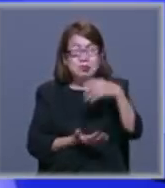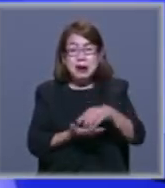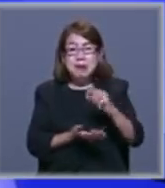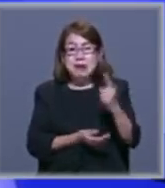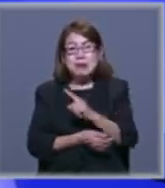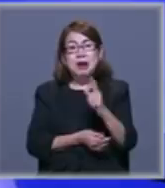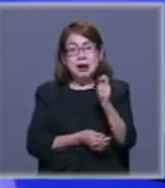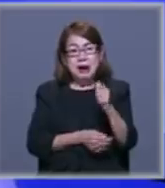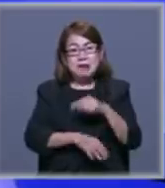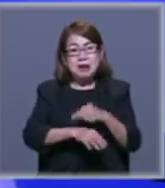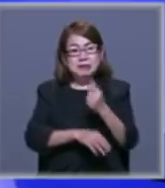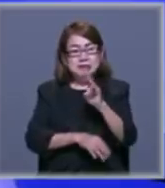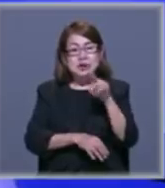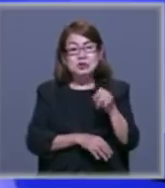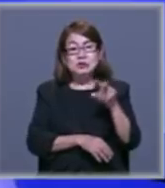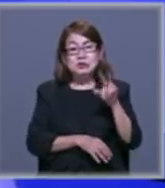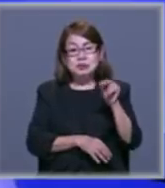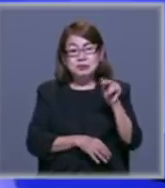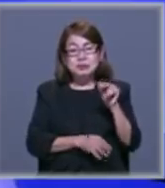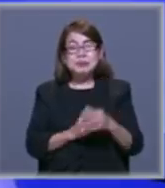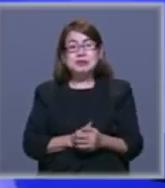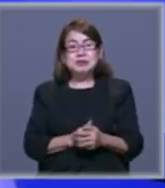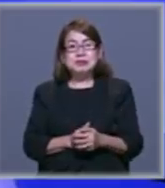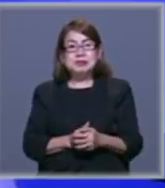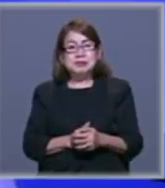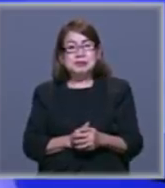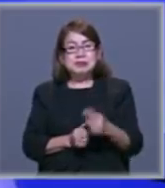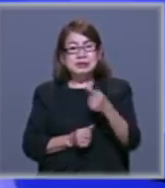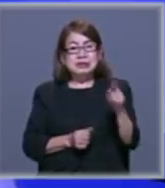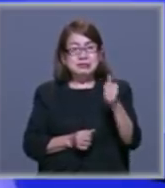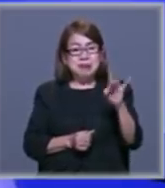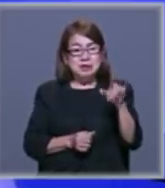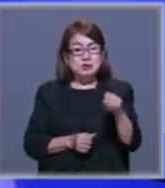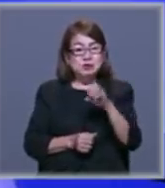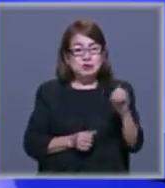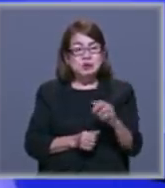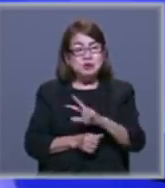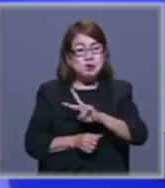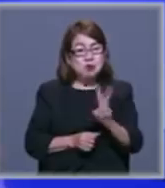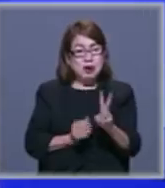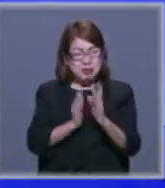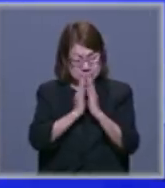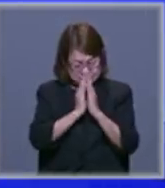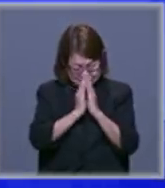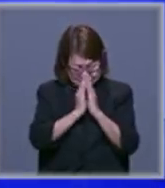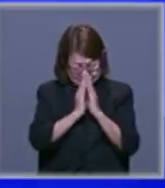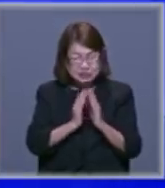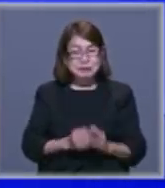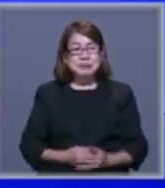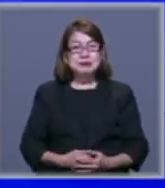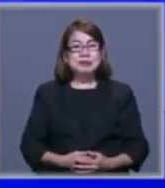ารถึงพฤหัส 17:30 ช่อง Voice Face Voice Overview และเว็บไซต์ voicetv.co.th ครับสวัสดีครับ